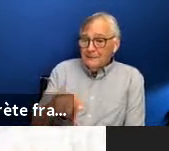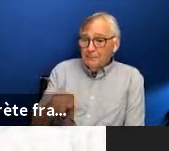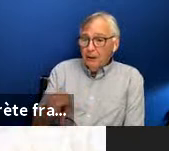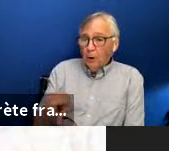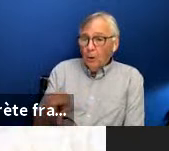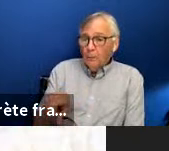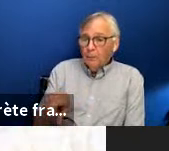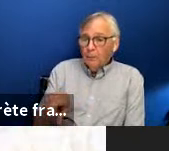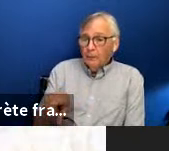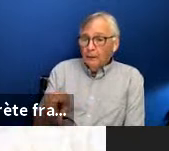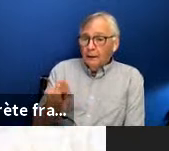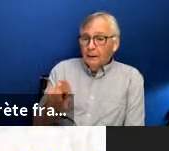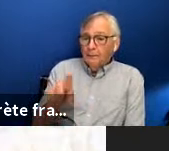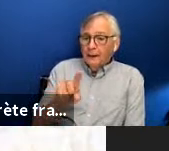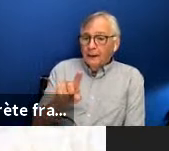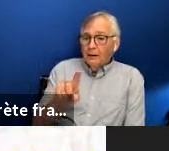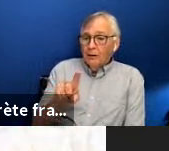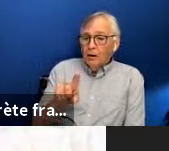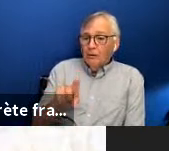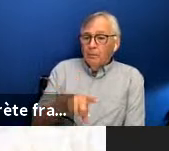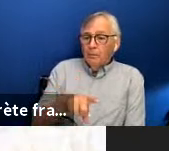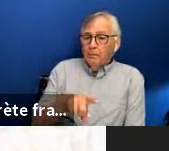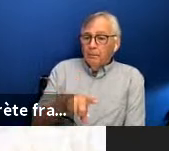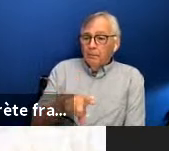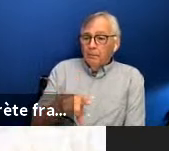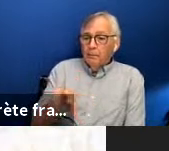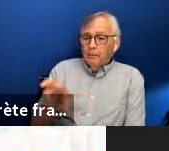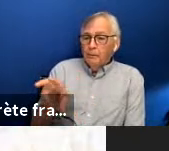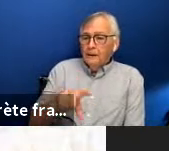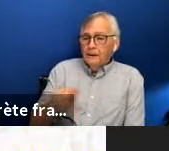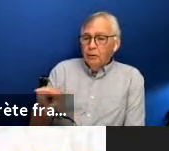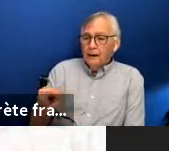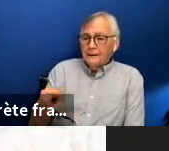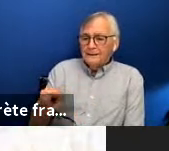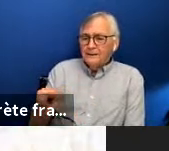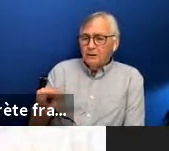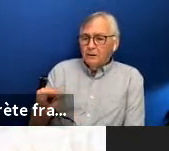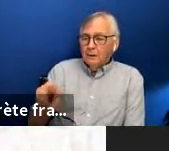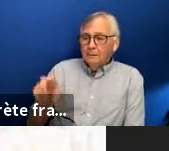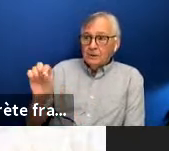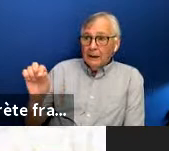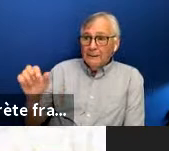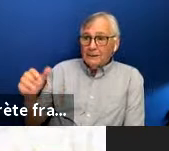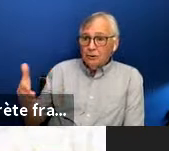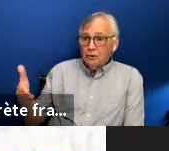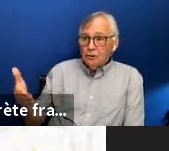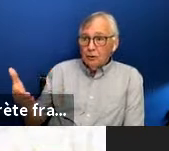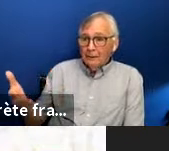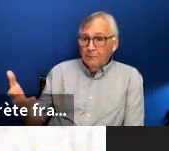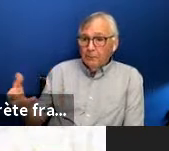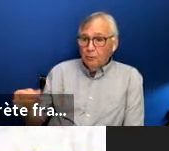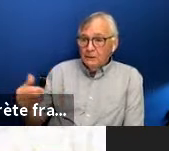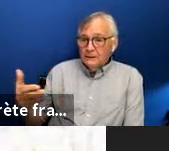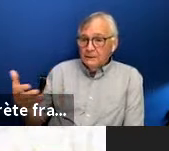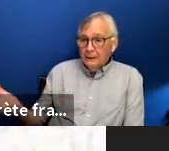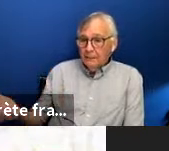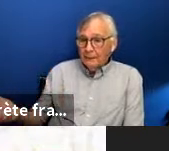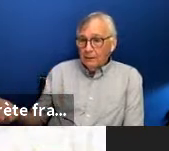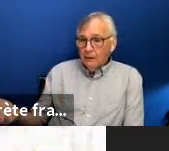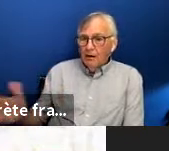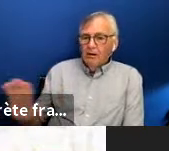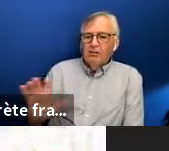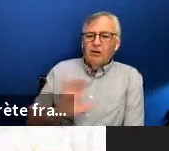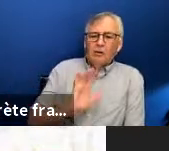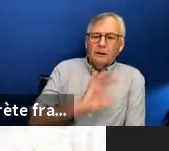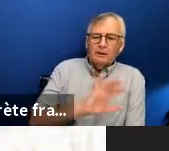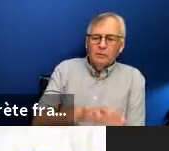les mêmes diplômes, mais on va les deux candidats, parce que la personne sourde ne parle pas, n'utilise pas la